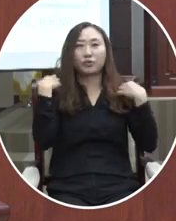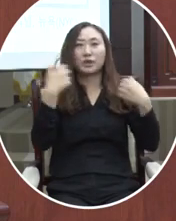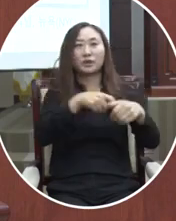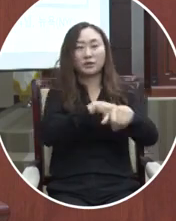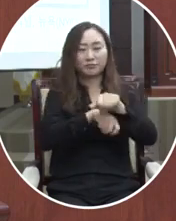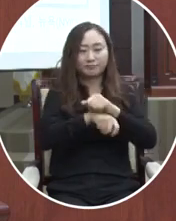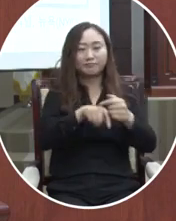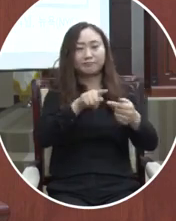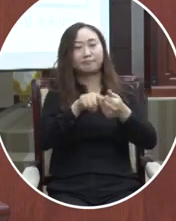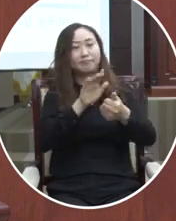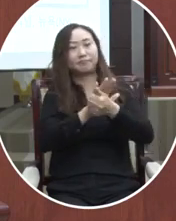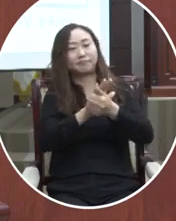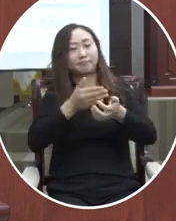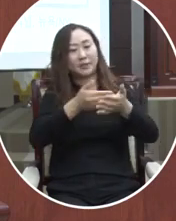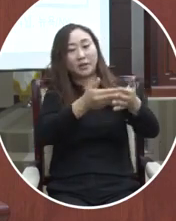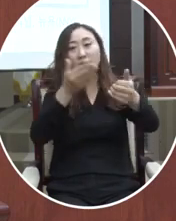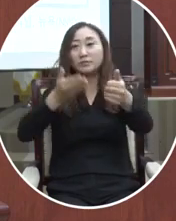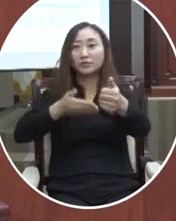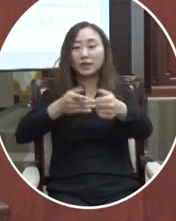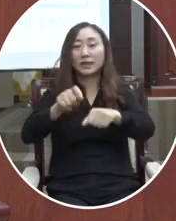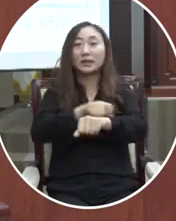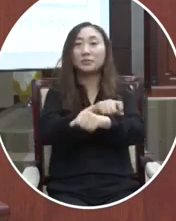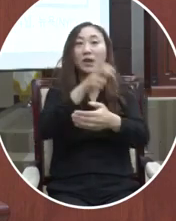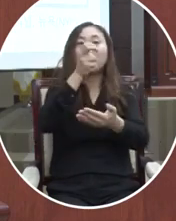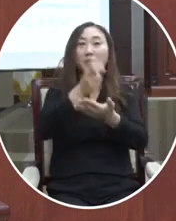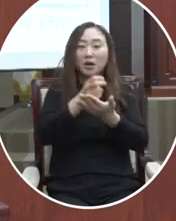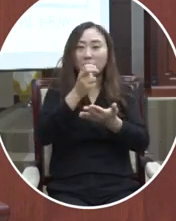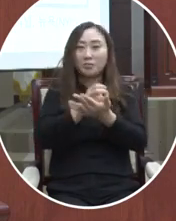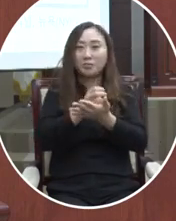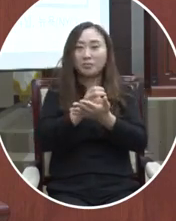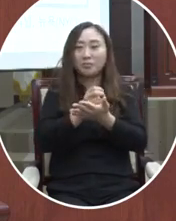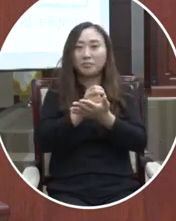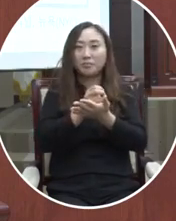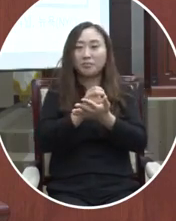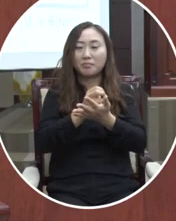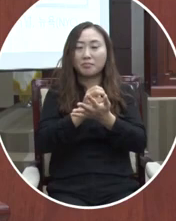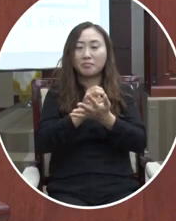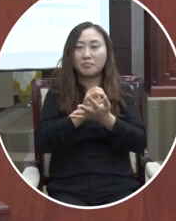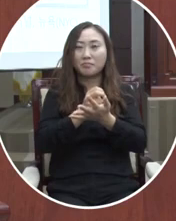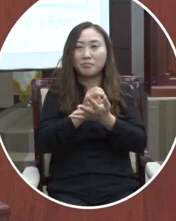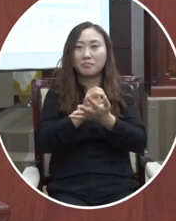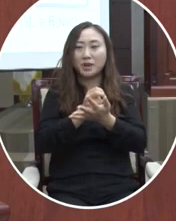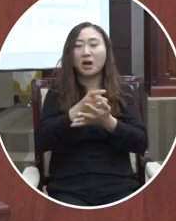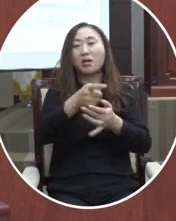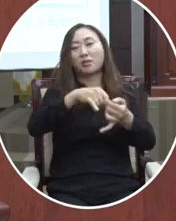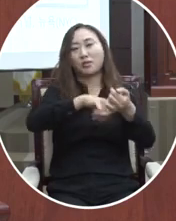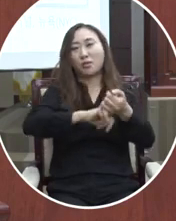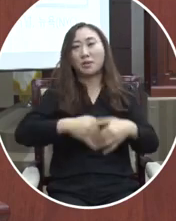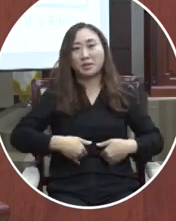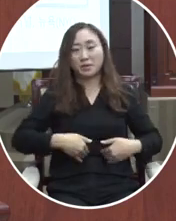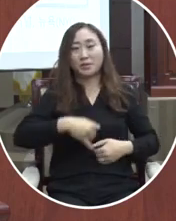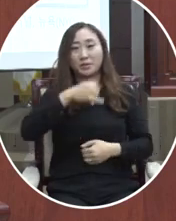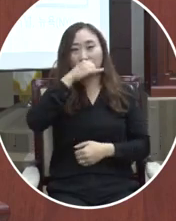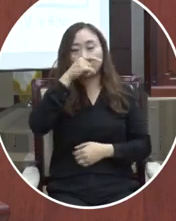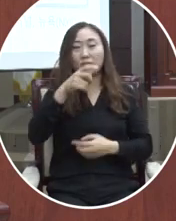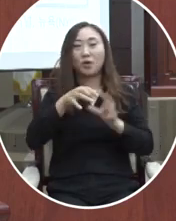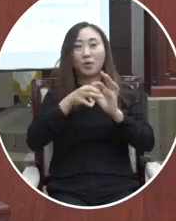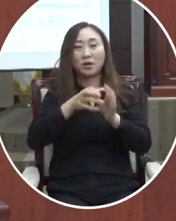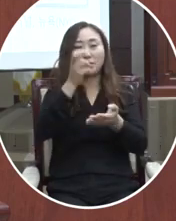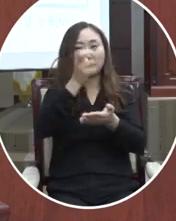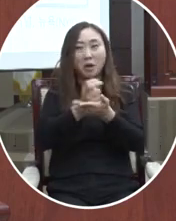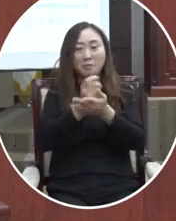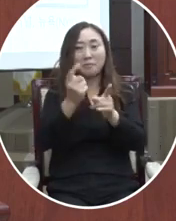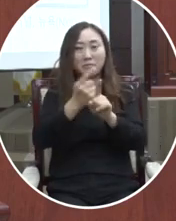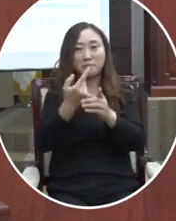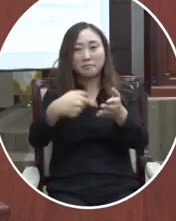역할을 건의해 주시길 바랍니다. 이러한 특별법은 개발 사업의 원활한 추진을 위해 꼭 필요합니다. 관련법과